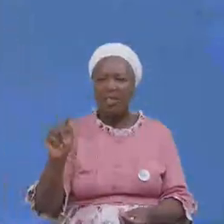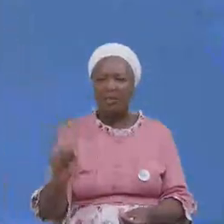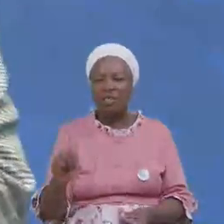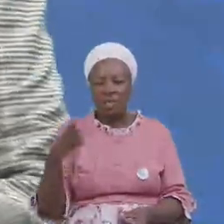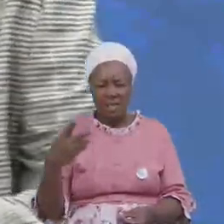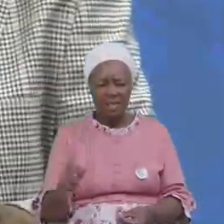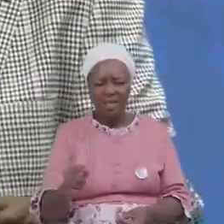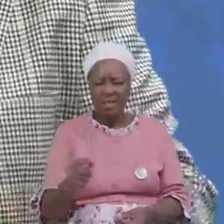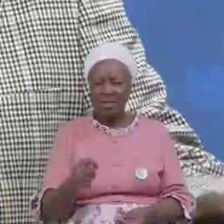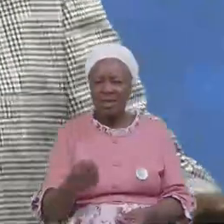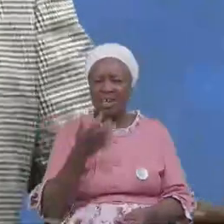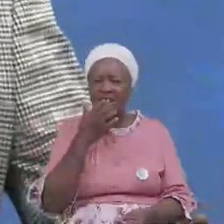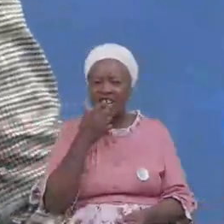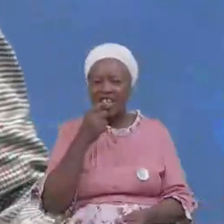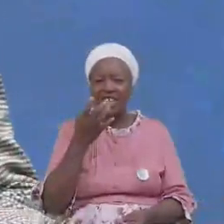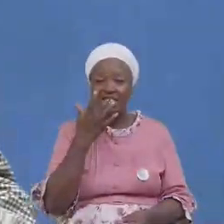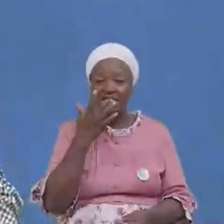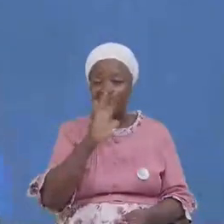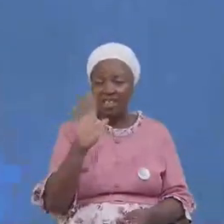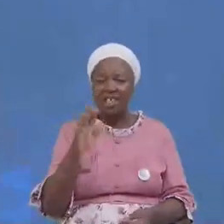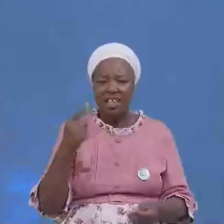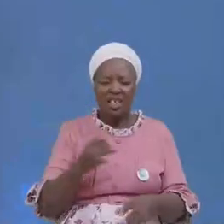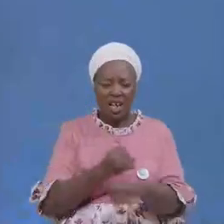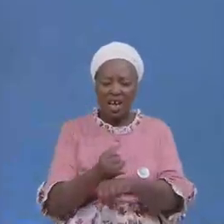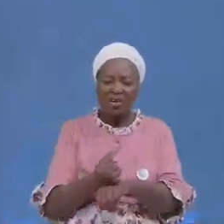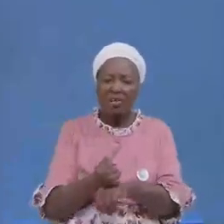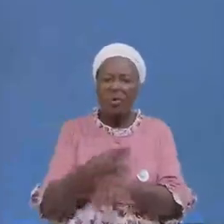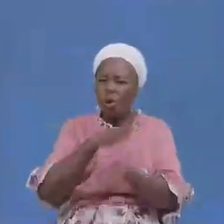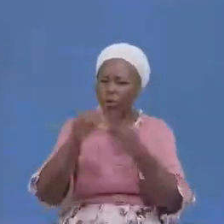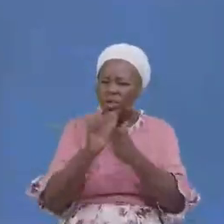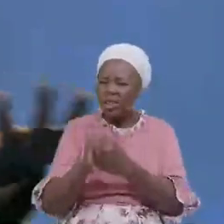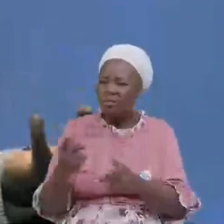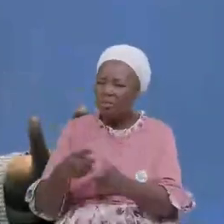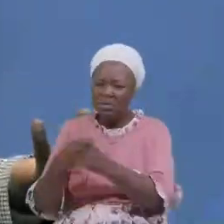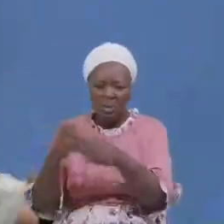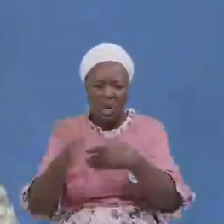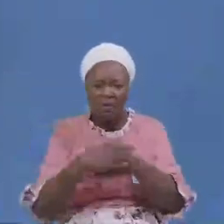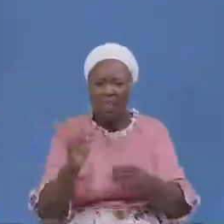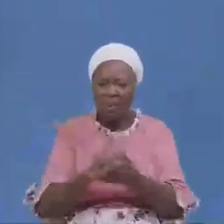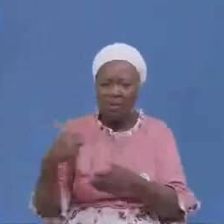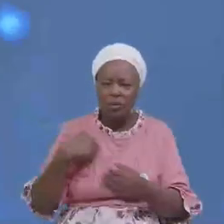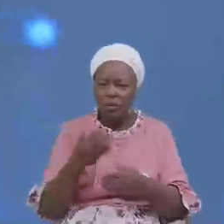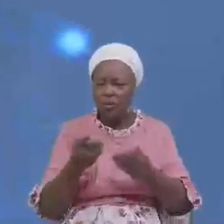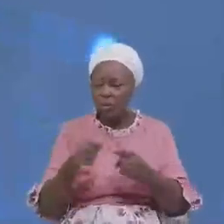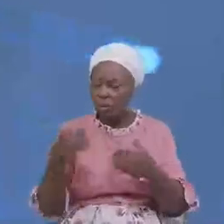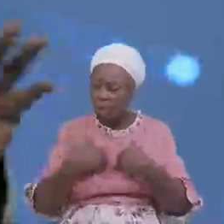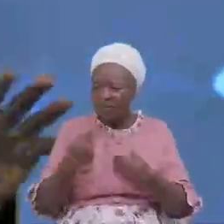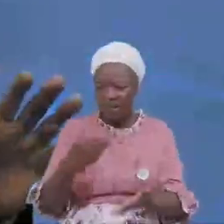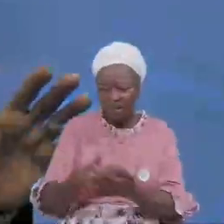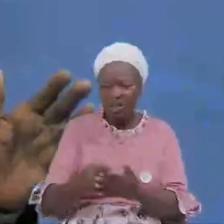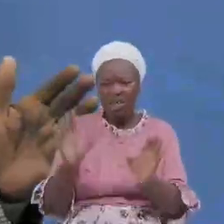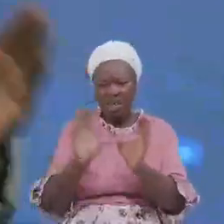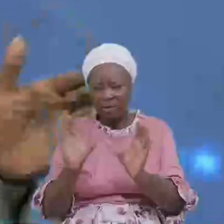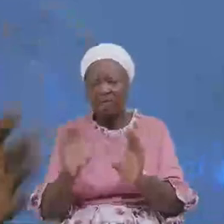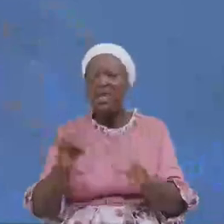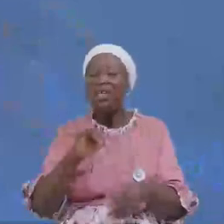verres, le fer, toutes ces choses que derrière lesquelles nous courons, l'argent, les diplômes, c'est